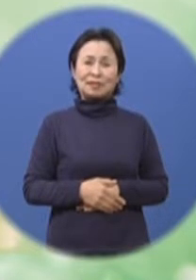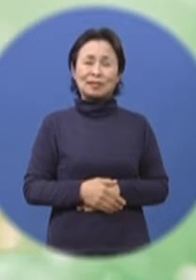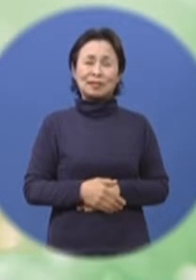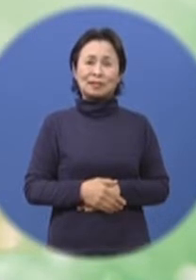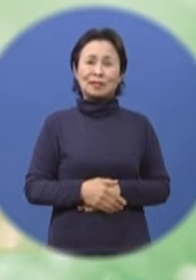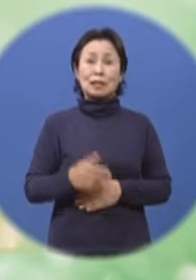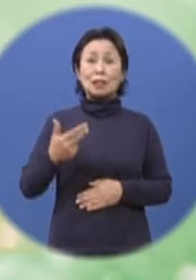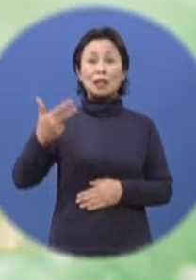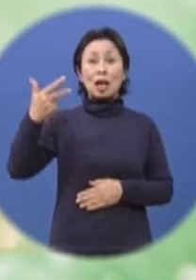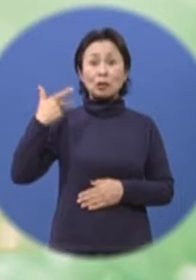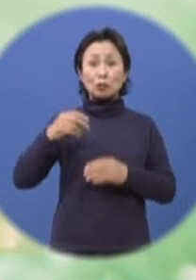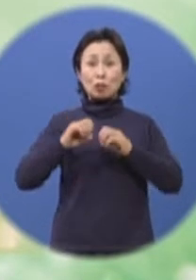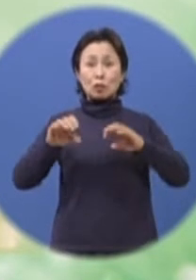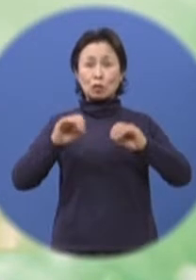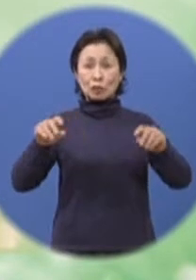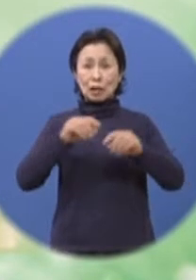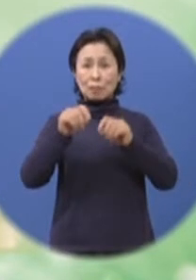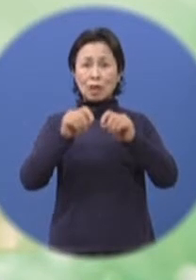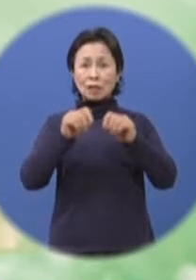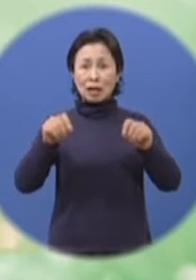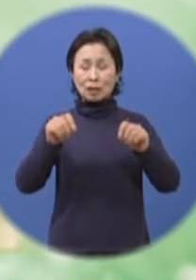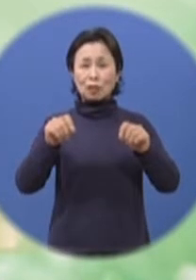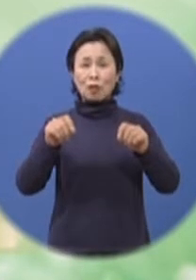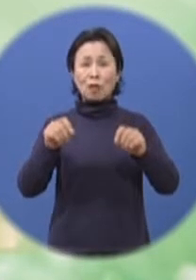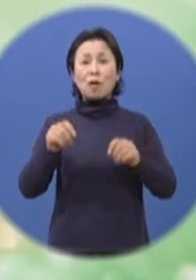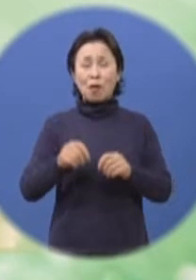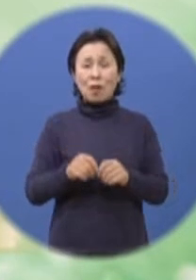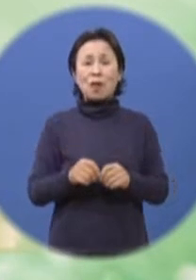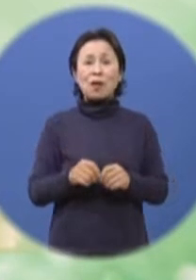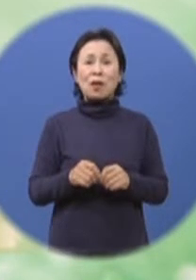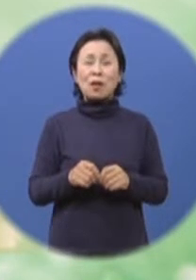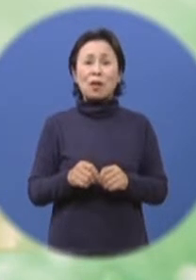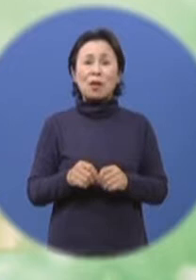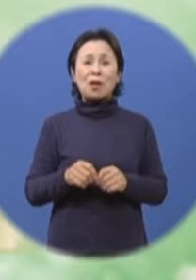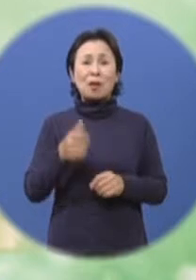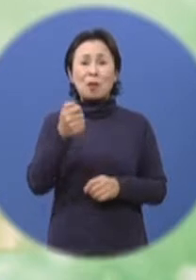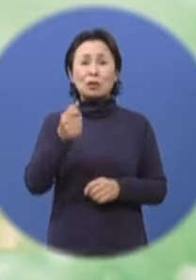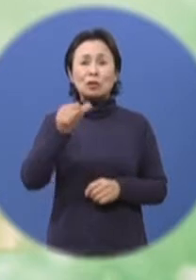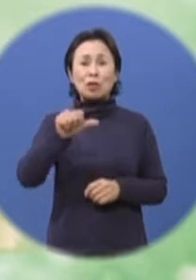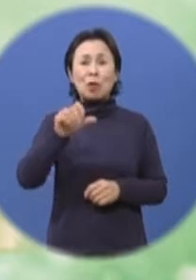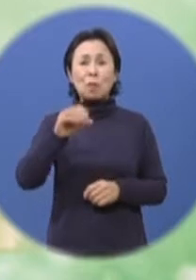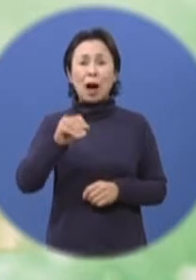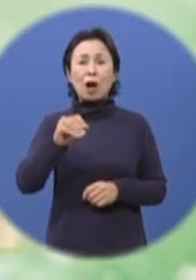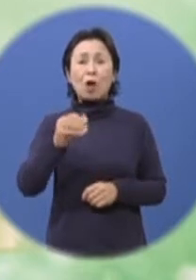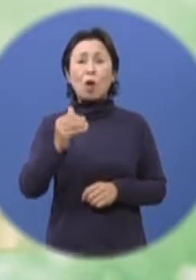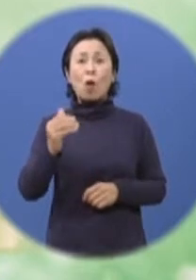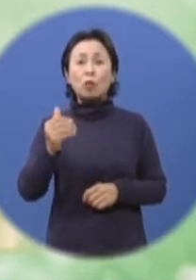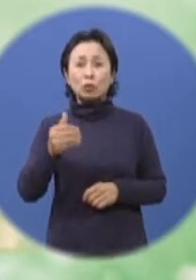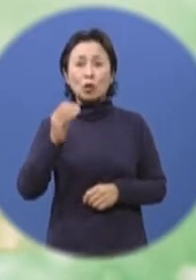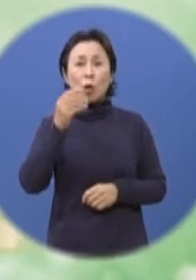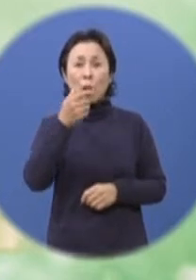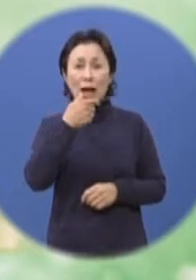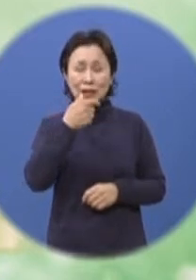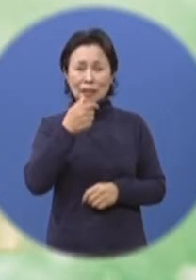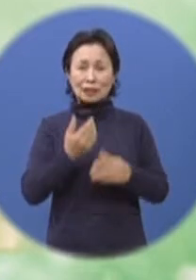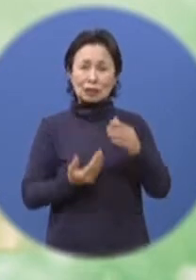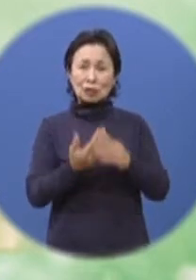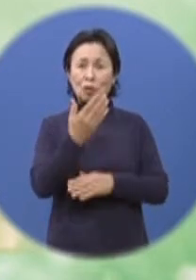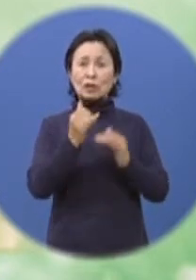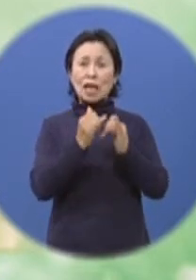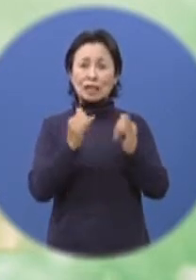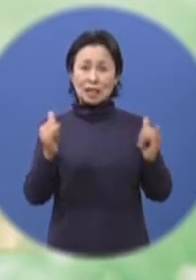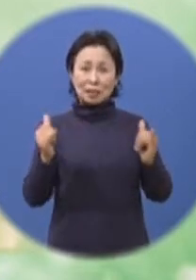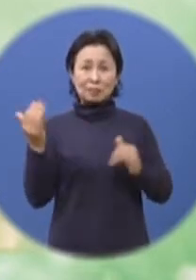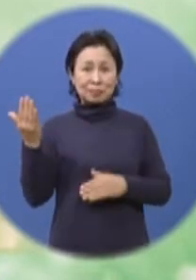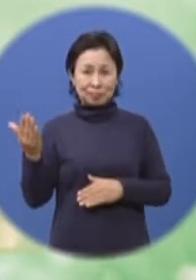続いて先週放送のプレゼント和菓子55万国の統制者ですクイズの答えは一番の